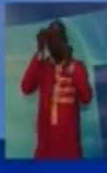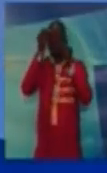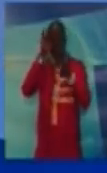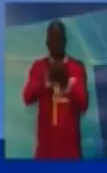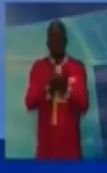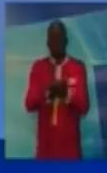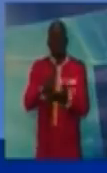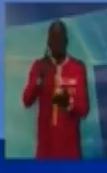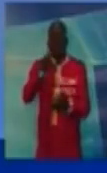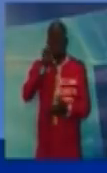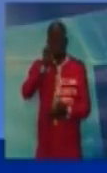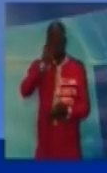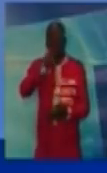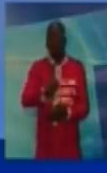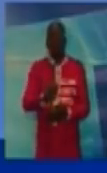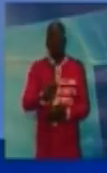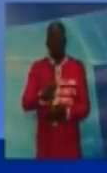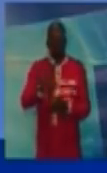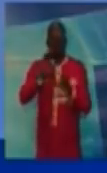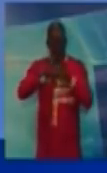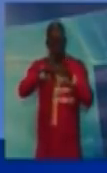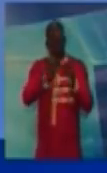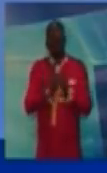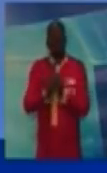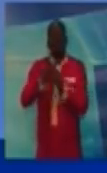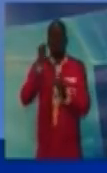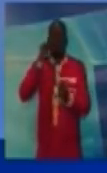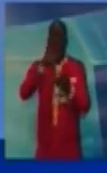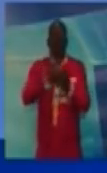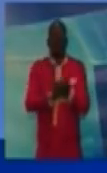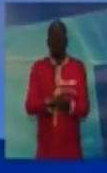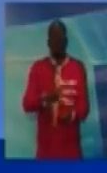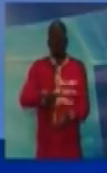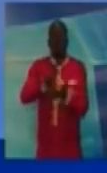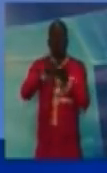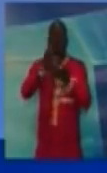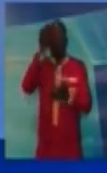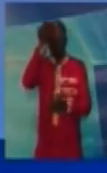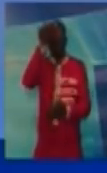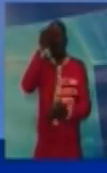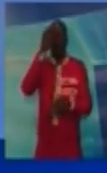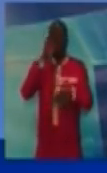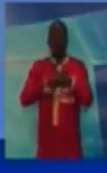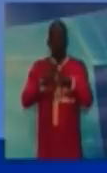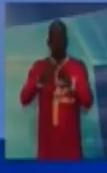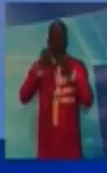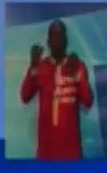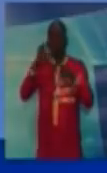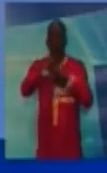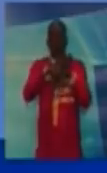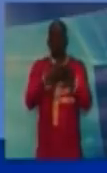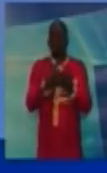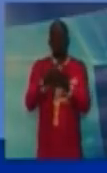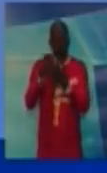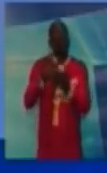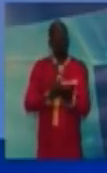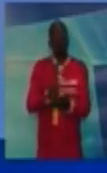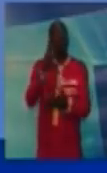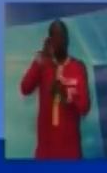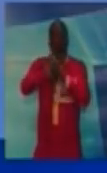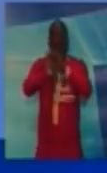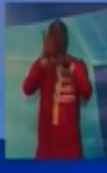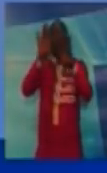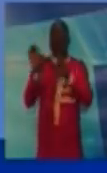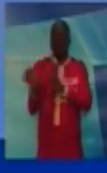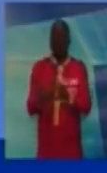du drame de Yirgu. Le collectif Femmes Debout s'en souvient et en appelle à la justice pour que toute la lumière soit faite.